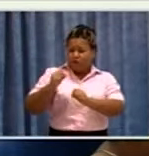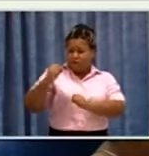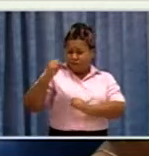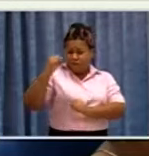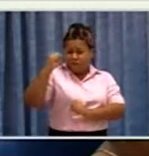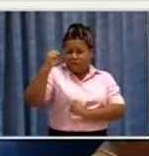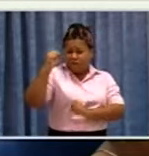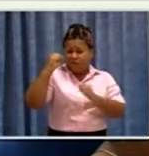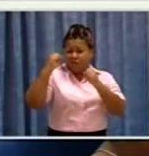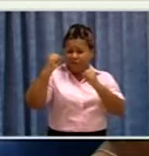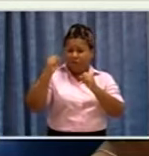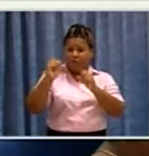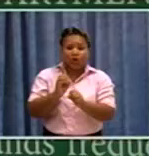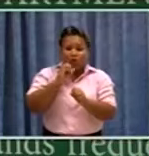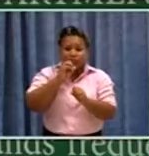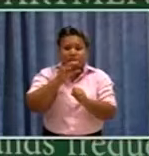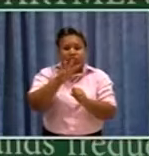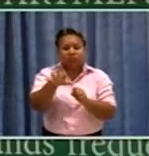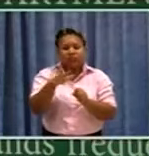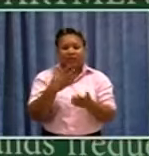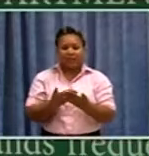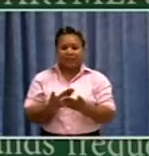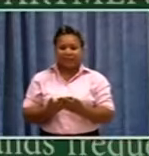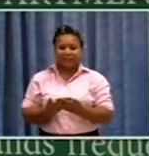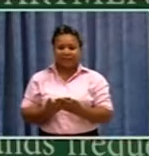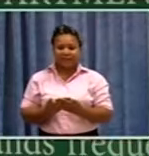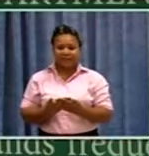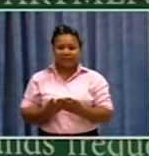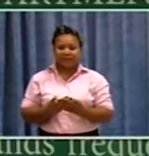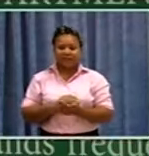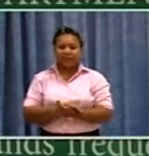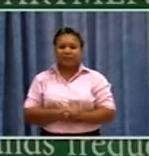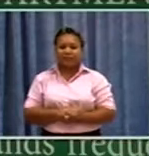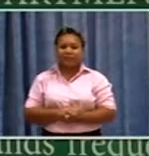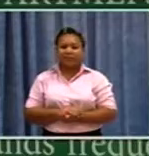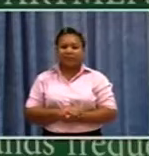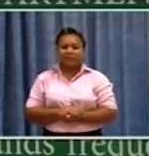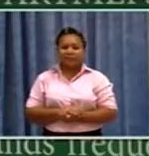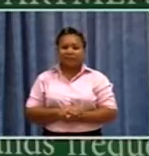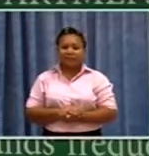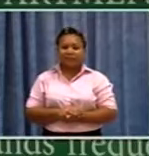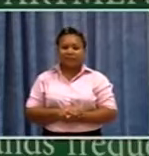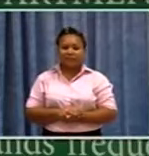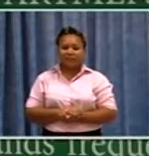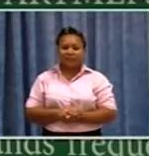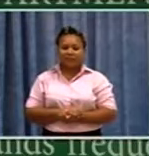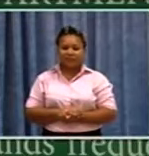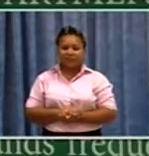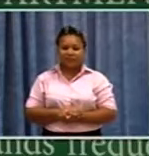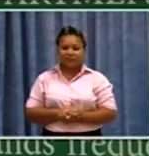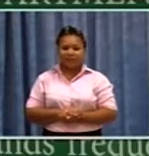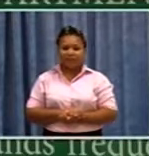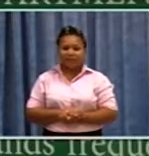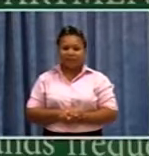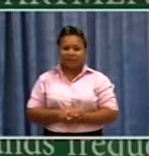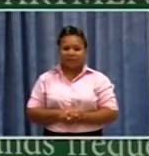partir de lundi. Les temps sont ouverts, qu'ils soient dans le gouvernement, qu'ils soient dans le privé, il y a une certaine guidance pour finir de mettre en place. Des